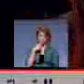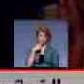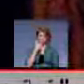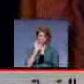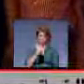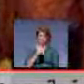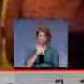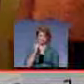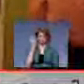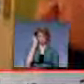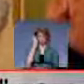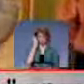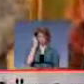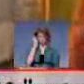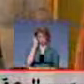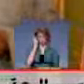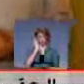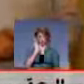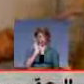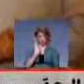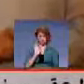موجودين للانطراح على عتبات الربوبيه.